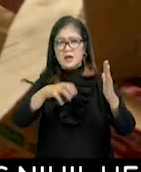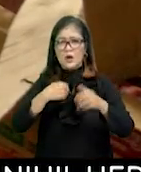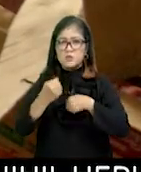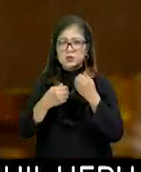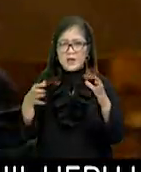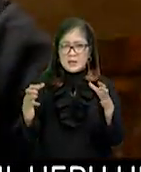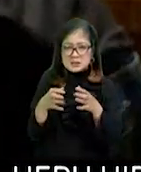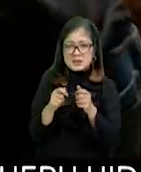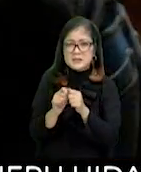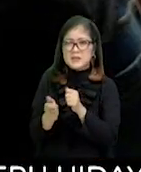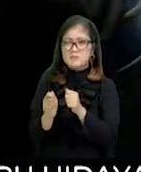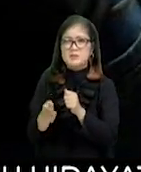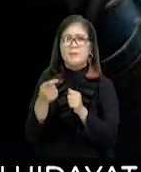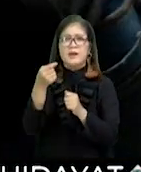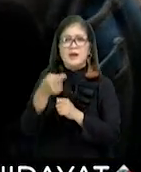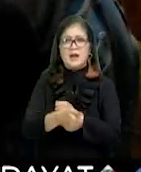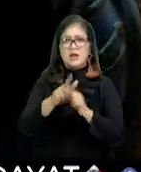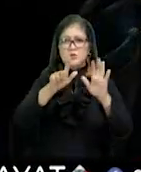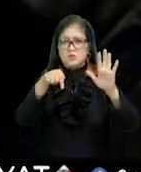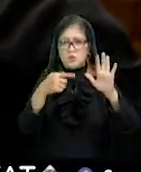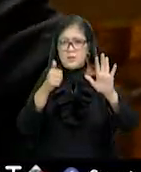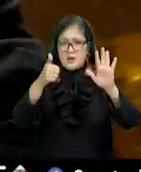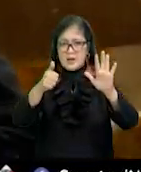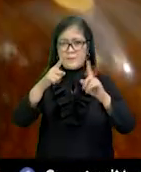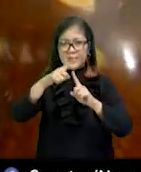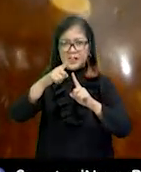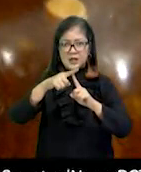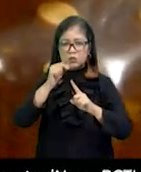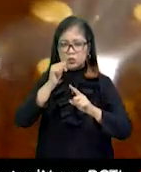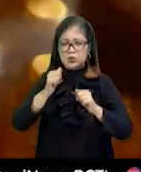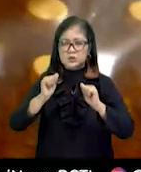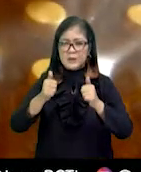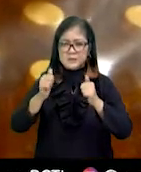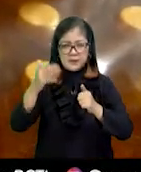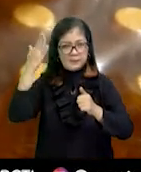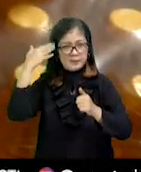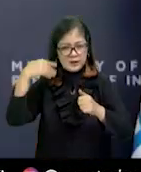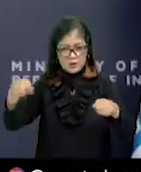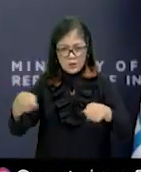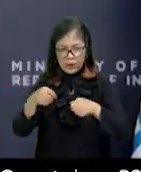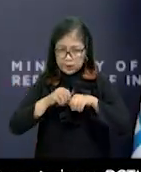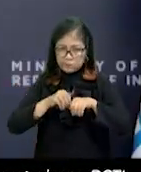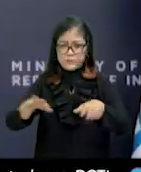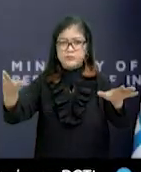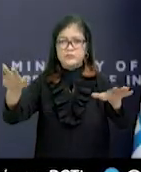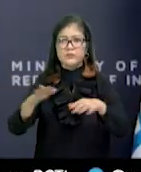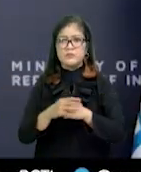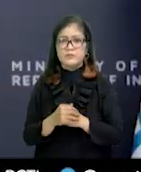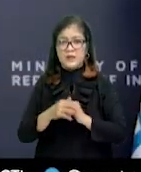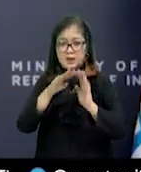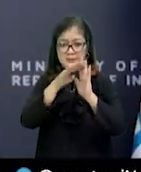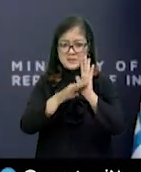7,6 Triliun Rupiah untuk pelaksanaan kebijakan minyak goreng satu harga Hai melalui kebijakan ini